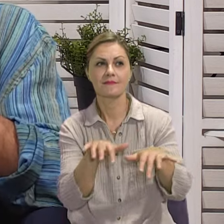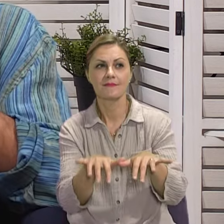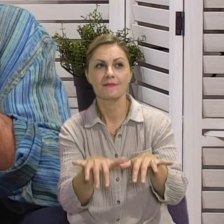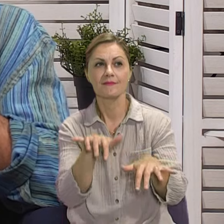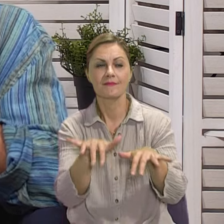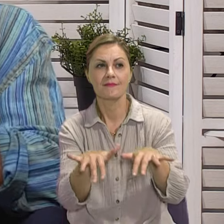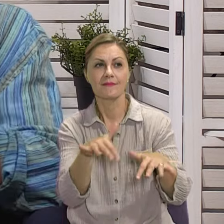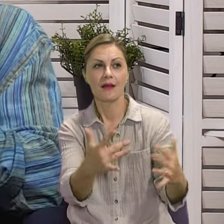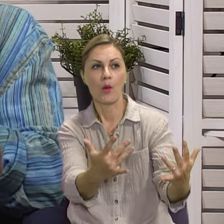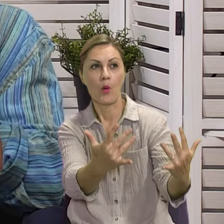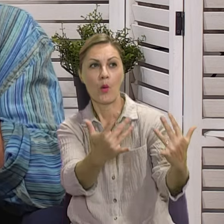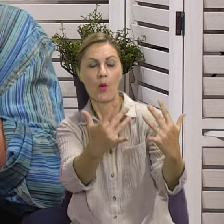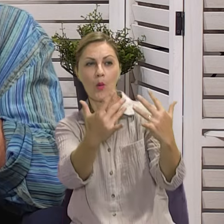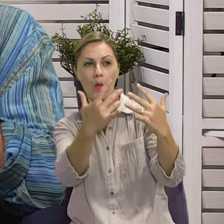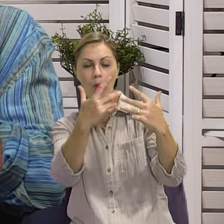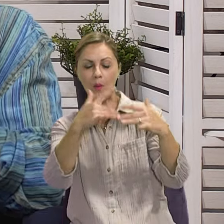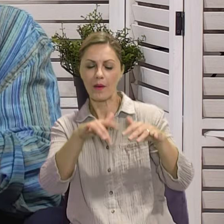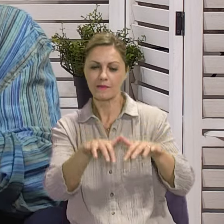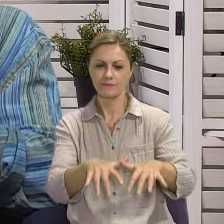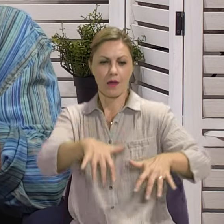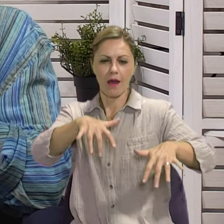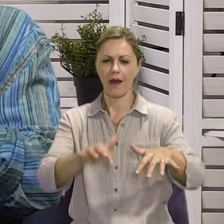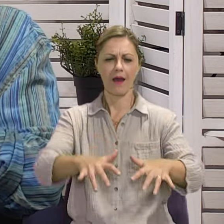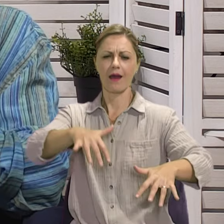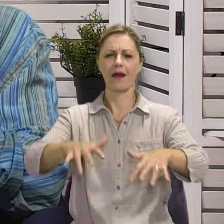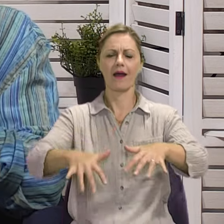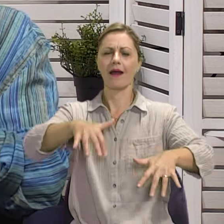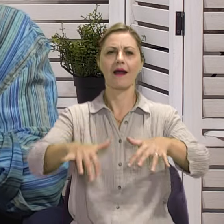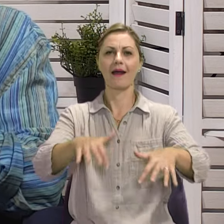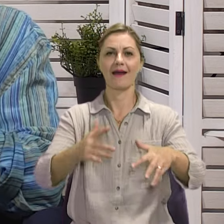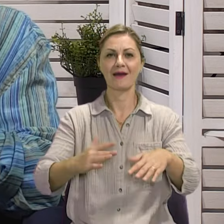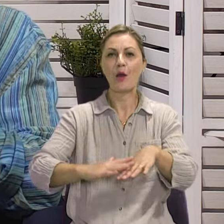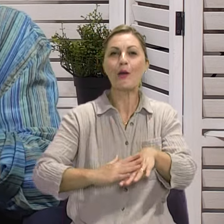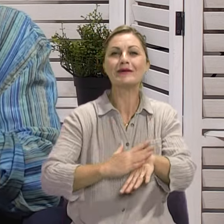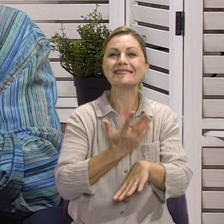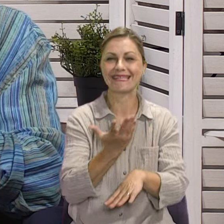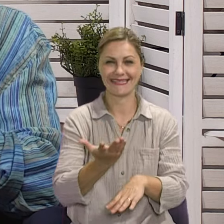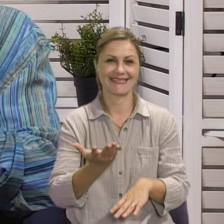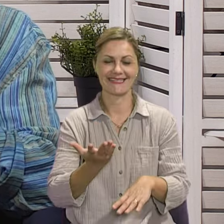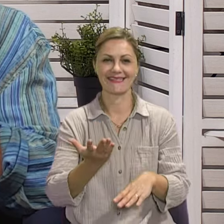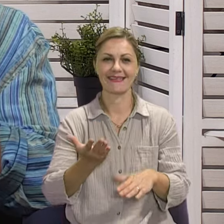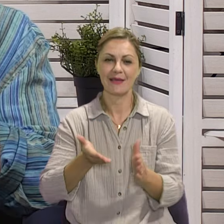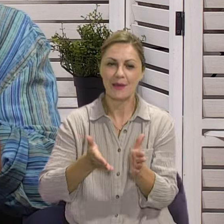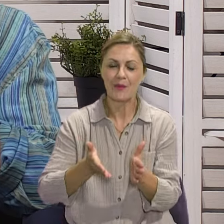rekao, ja sam zahvalan svakoj partituri koja dođe ispred mene.